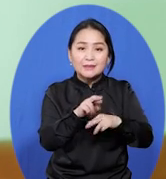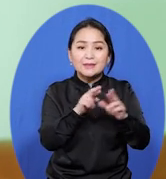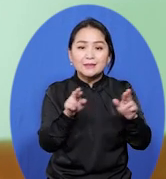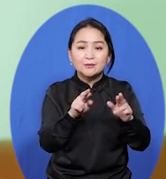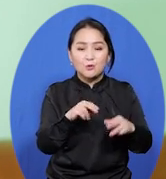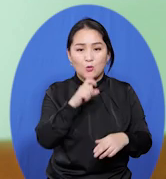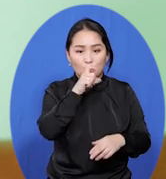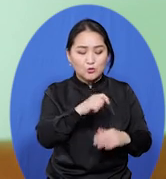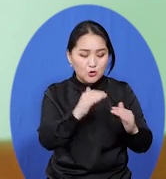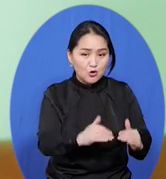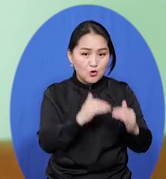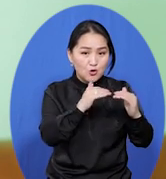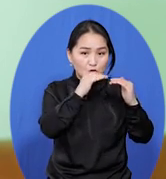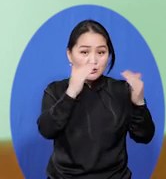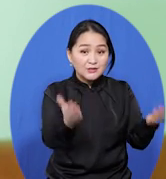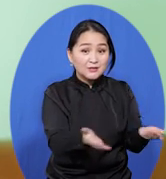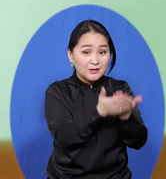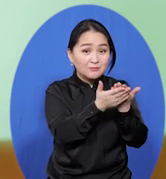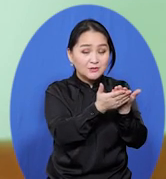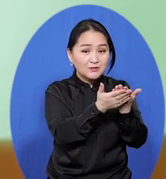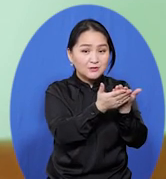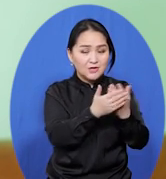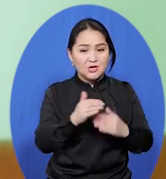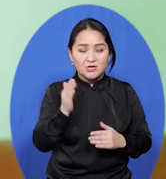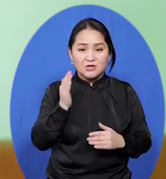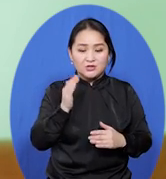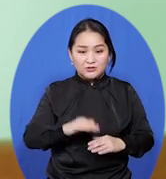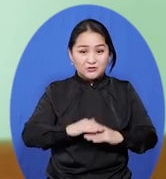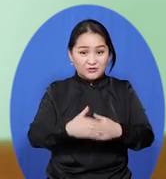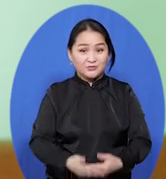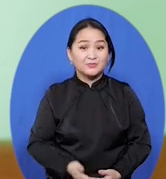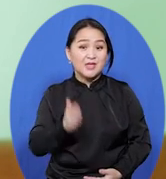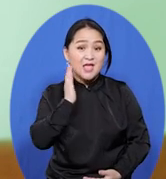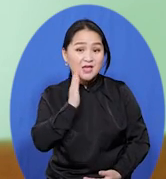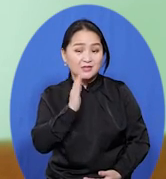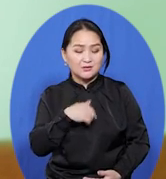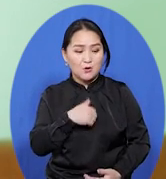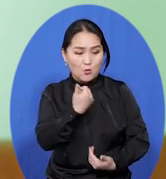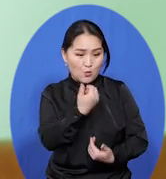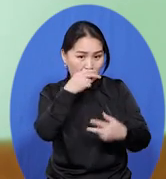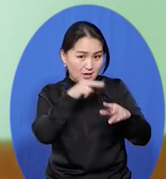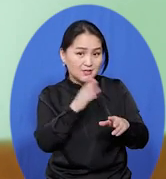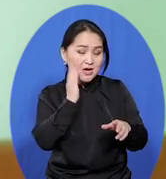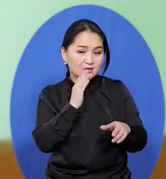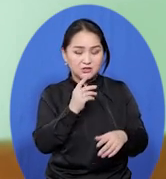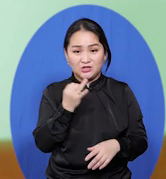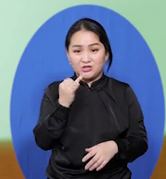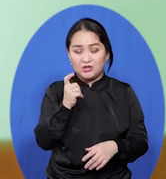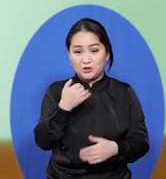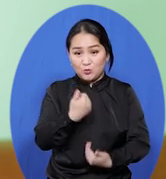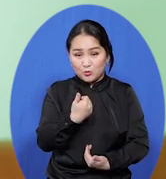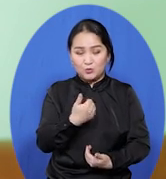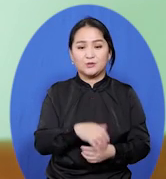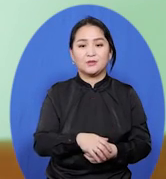ялгаат хүний хөгжлийг дэмжих чиглэлийн мөнгөнүүд гэж байж шээ. Тэгэхээр жирэмсэн их юм мөнгө байж гэн. Аа хүүхдэд харж байгаа их юм мөнгө байна. Эхэр хүүхдийн мөнгө